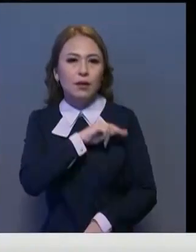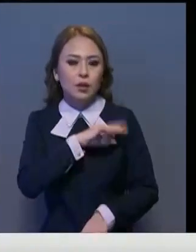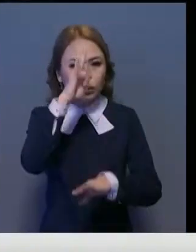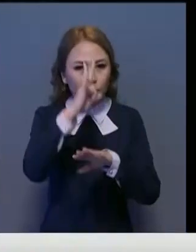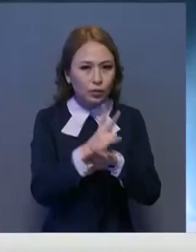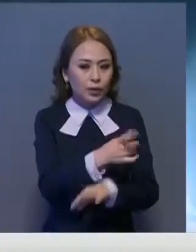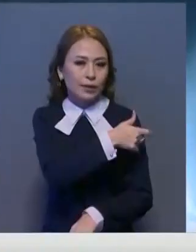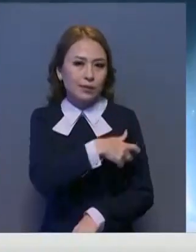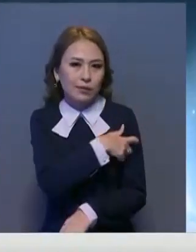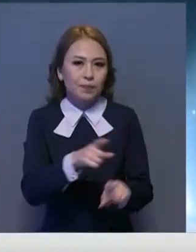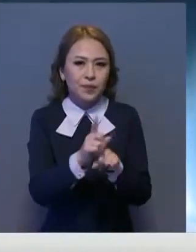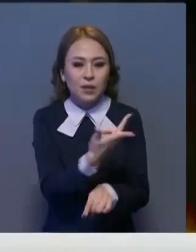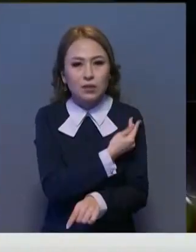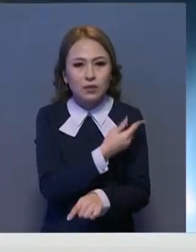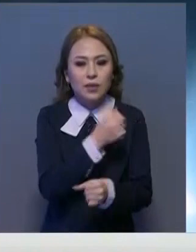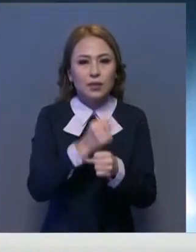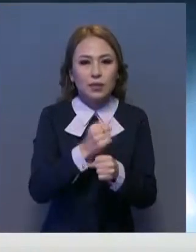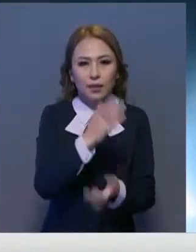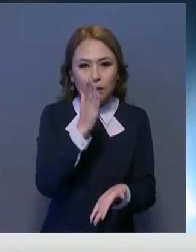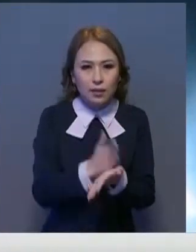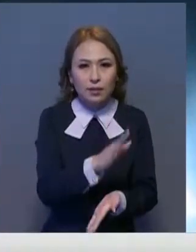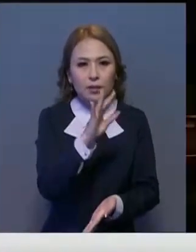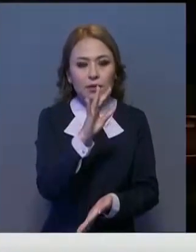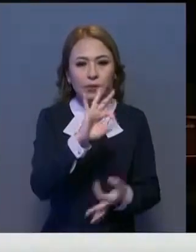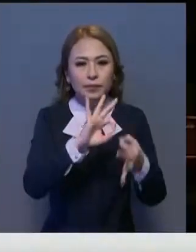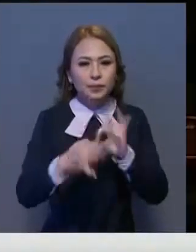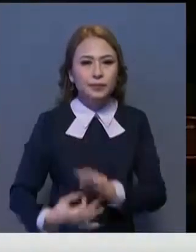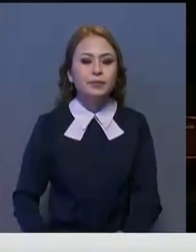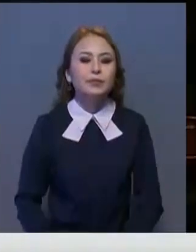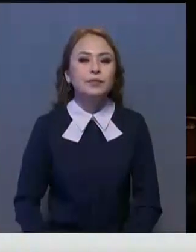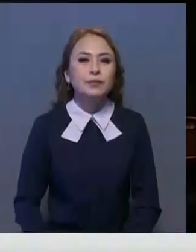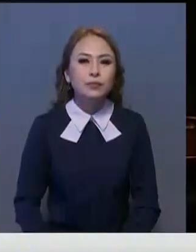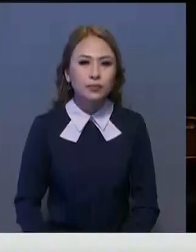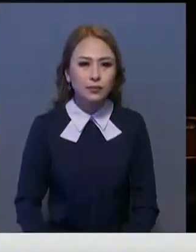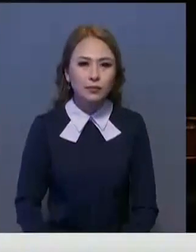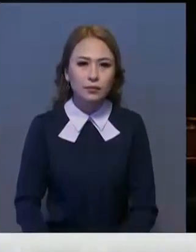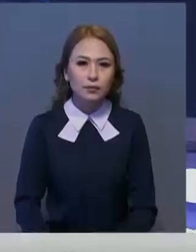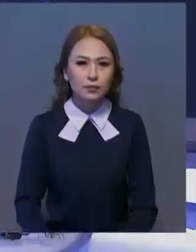де кезекке тұрып екпе салдырып жатыр. Ернат Мелсұлы, Хабар 24.